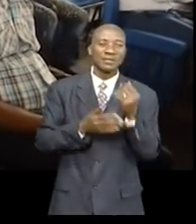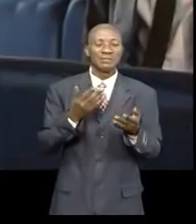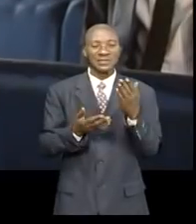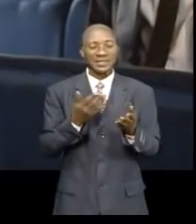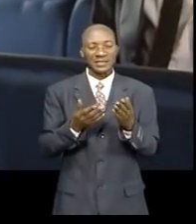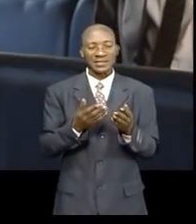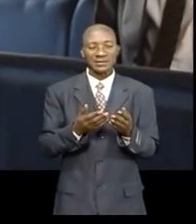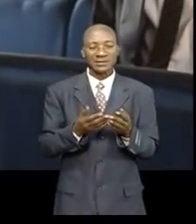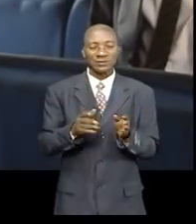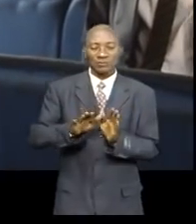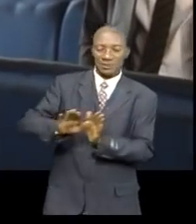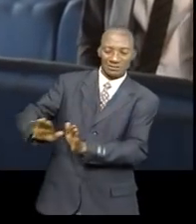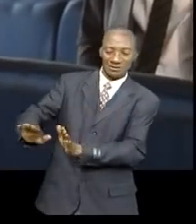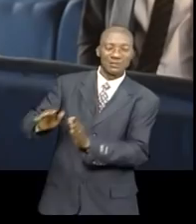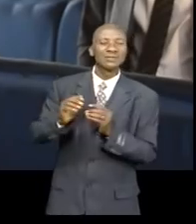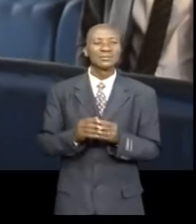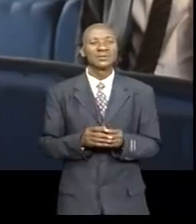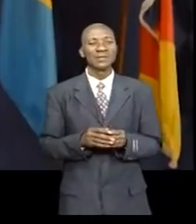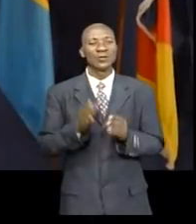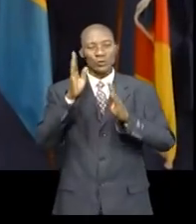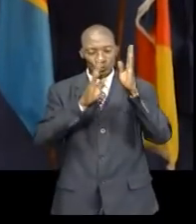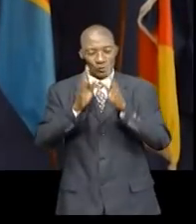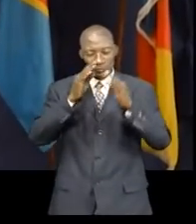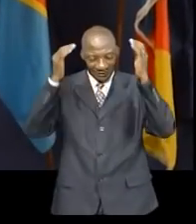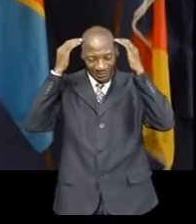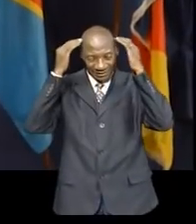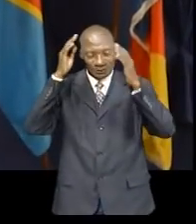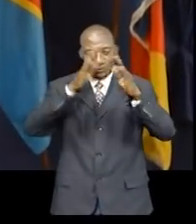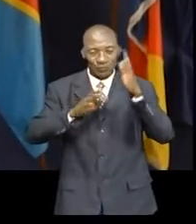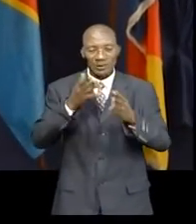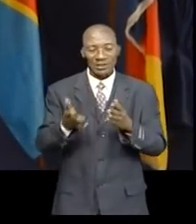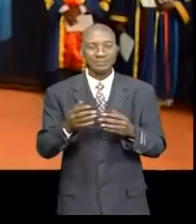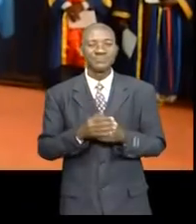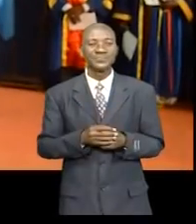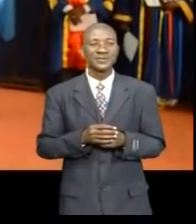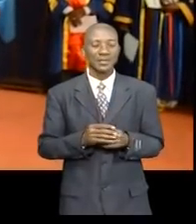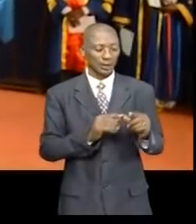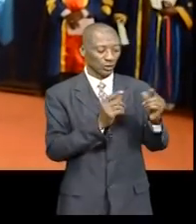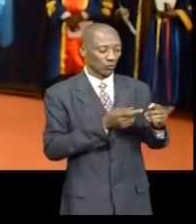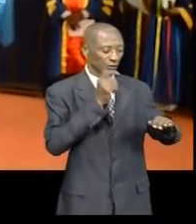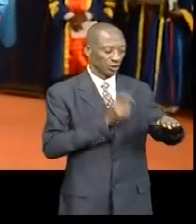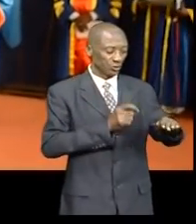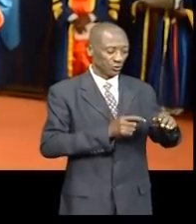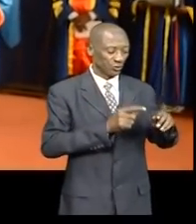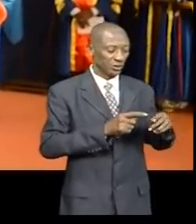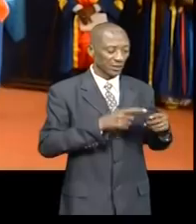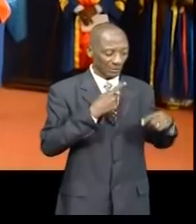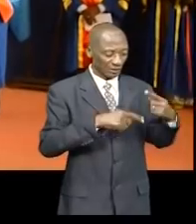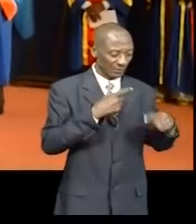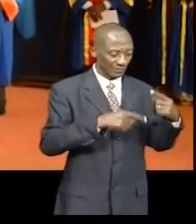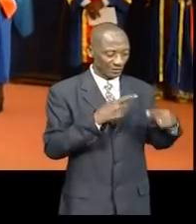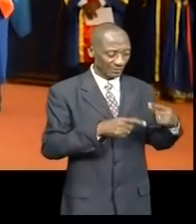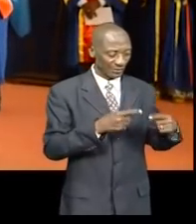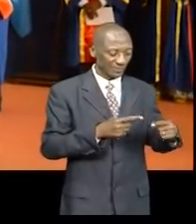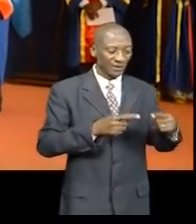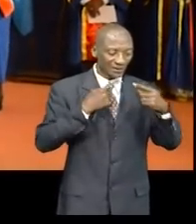à l'inégalité sociale. Après débat et délibération à huis clos par le jury, le chef des travaux Adelin a été proclamé